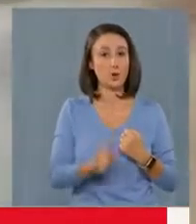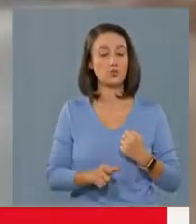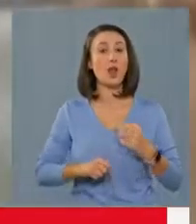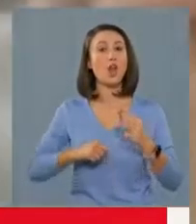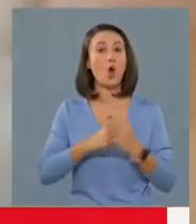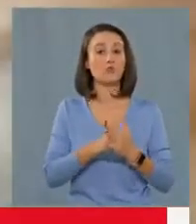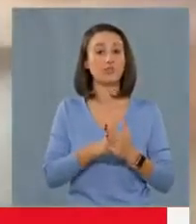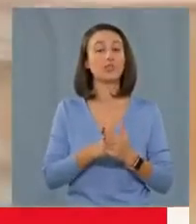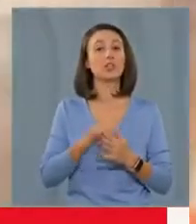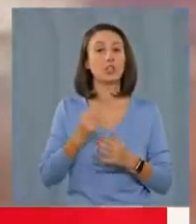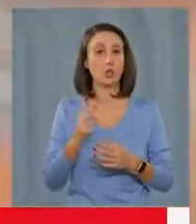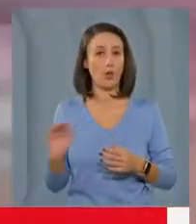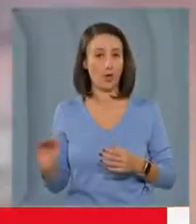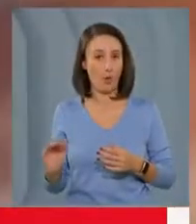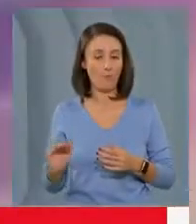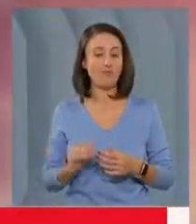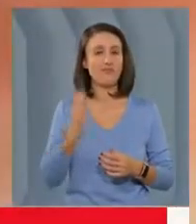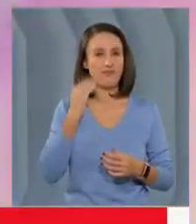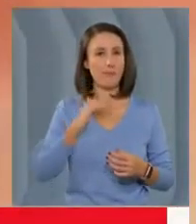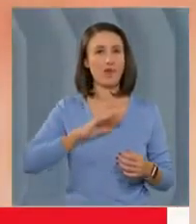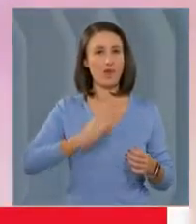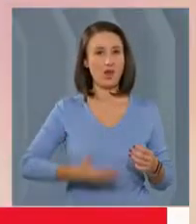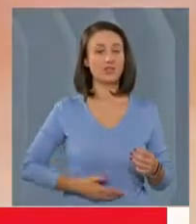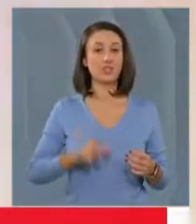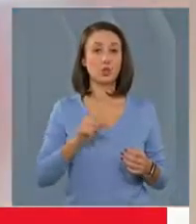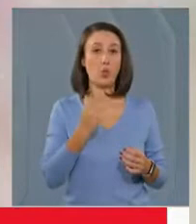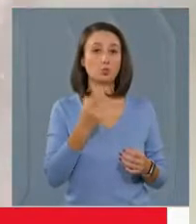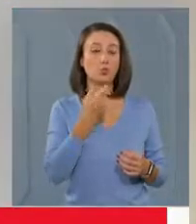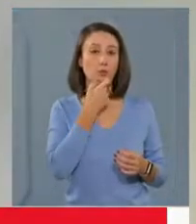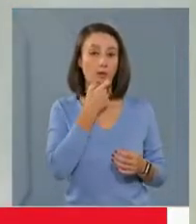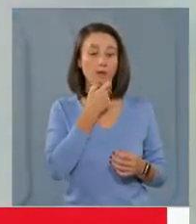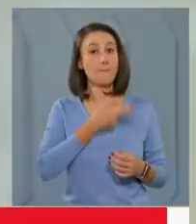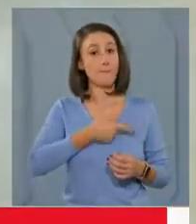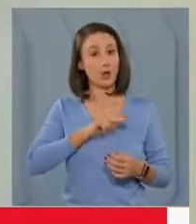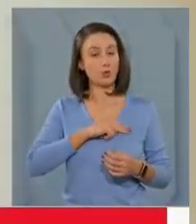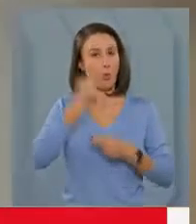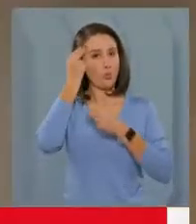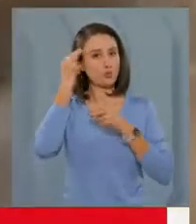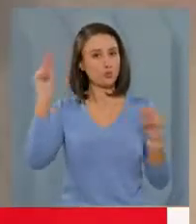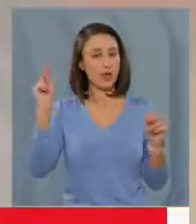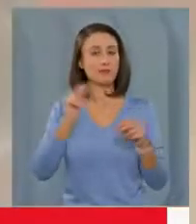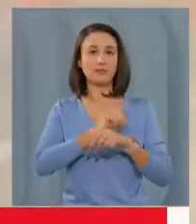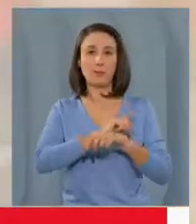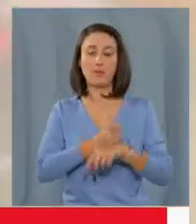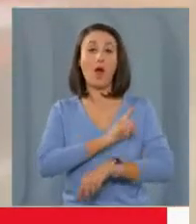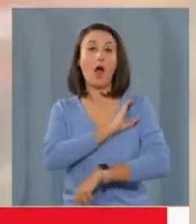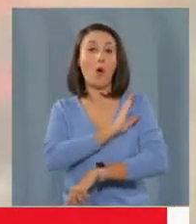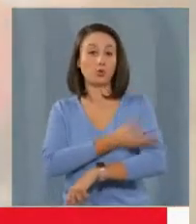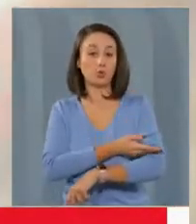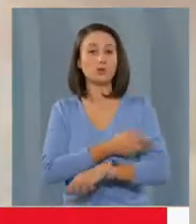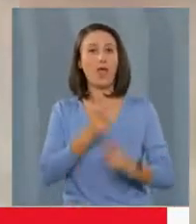au fost rănite printre care doi minori și o femeie gravidă în vârstă de 21 de ani martorii au alergat imediat autoritățile